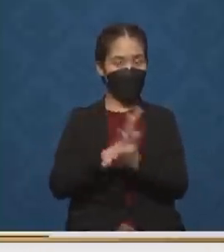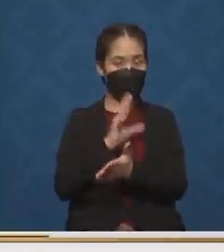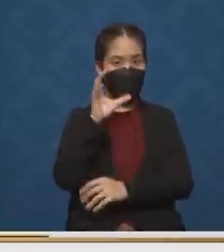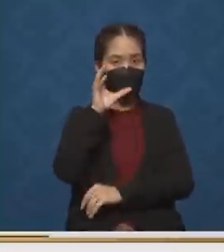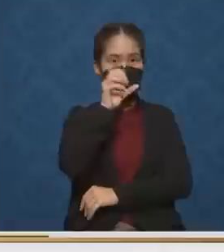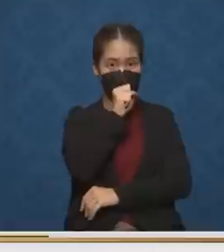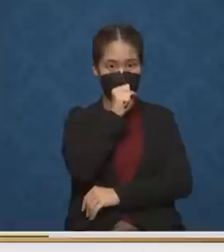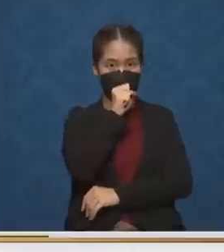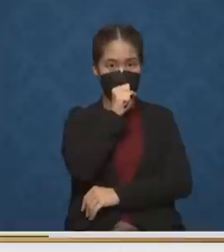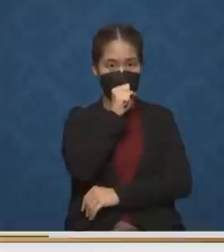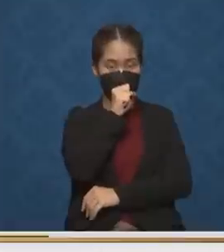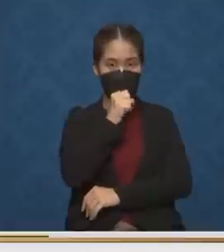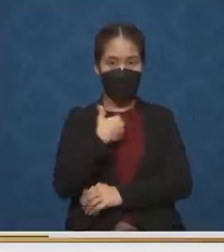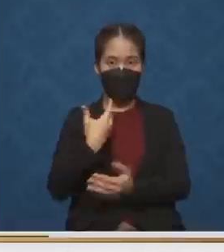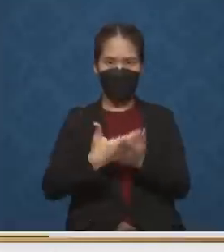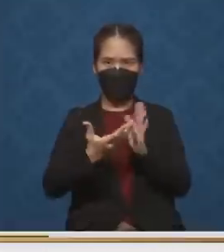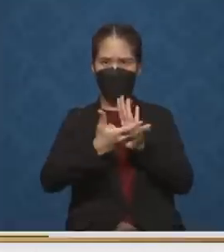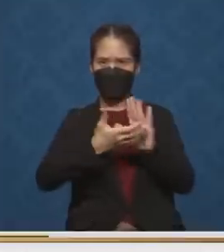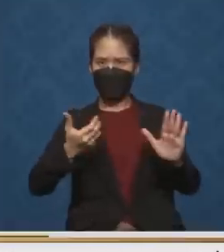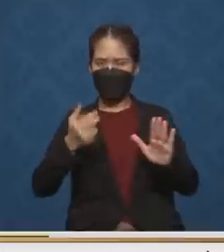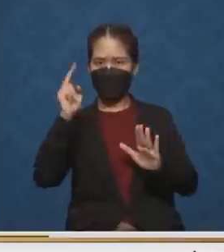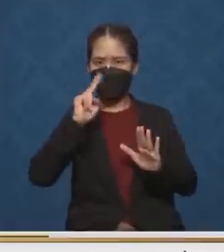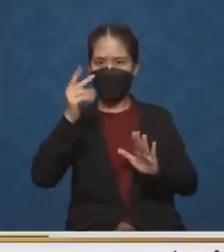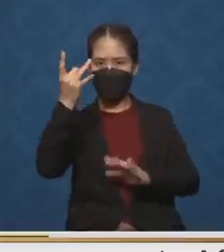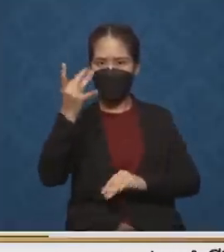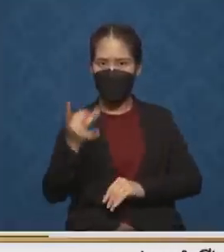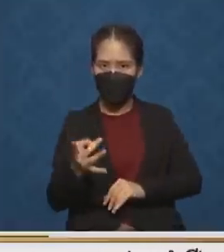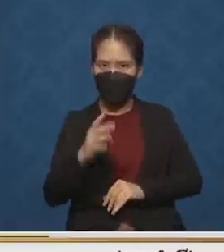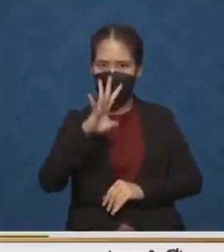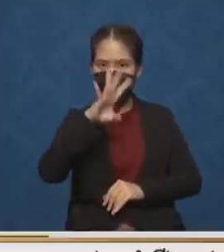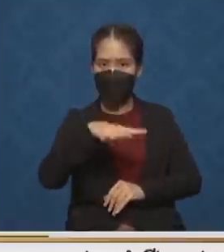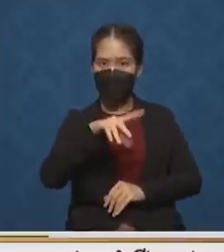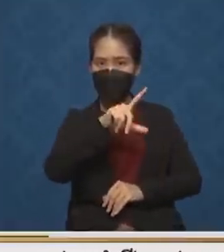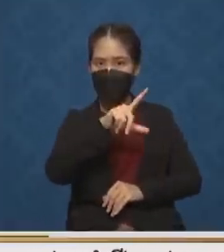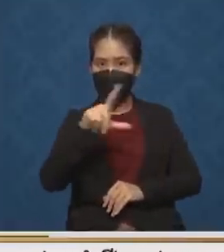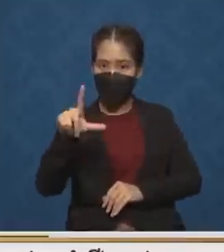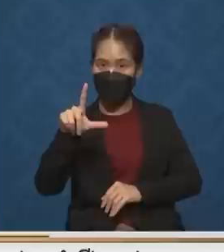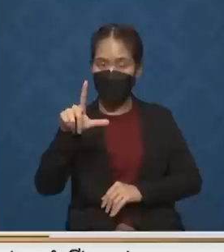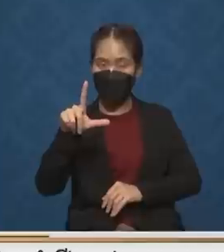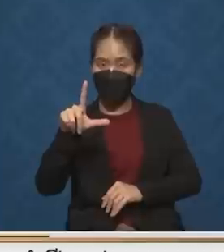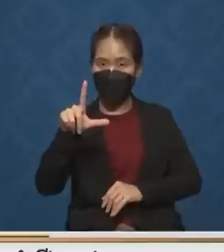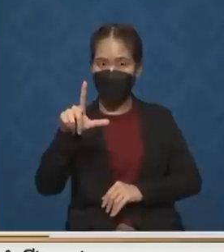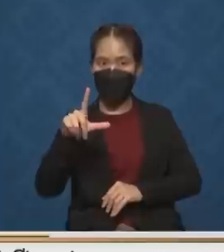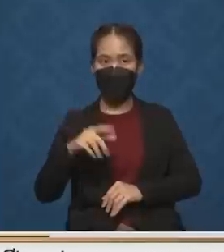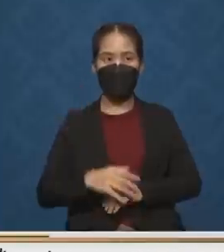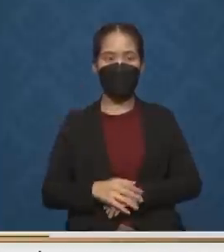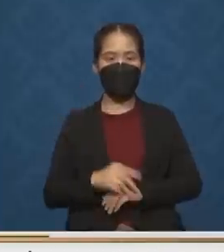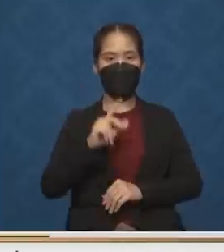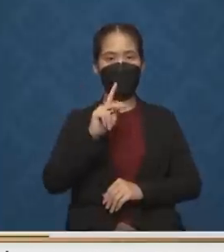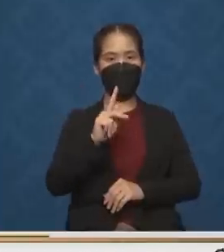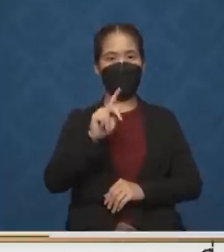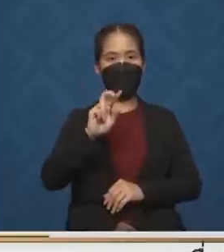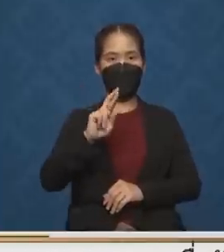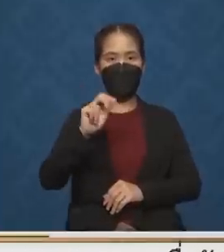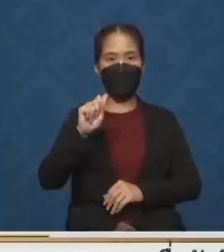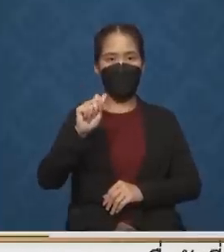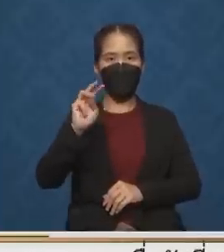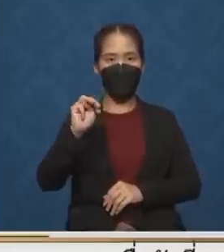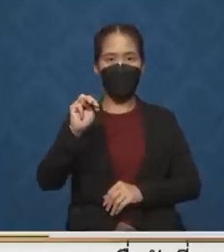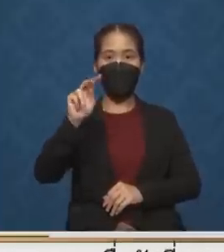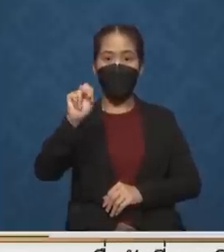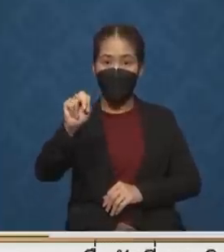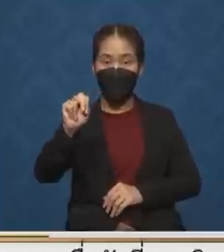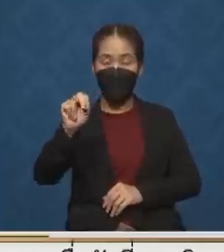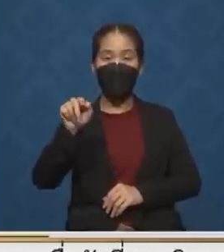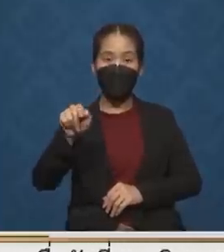เลยว่าจะเอไปใช้กับอะไรบ้างอีกเกือบ 4,000 ล้านบาทในสวนงานของกรมนอและจะไม่ให้ผมกล